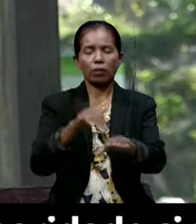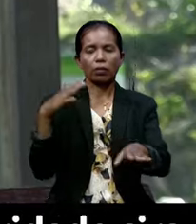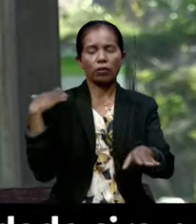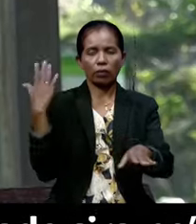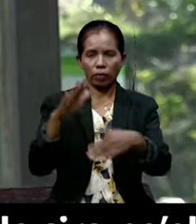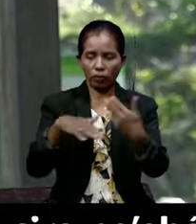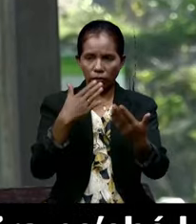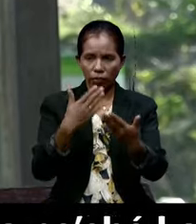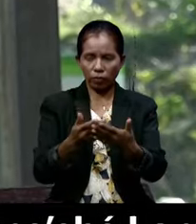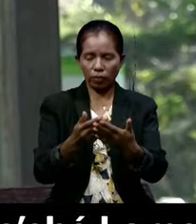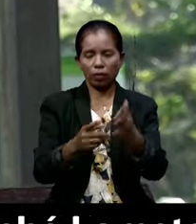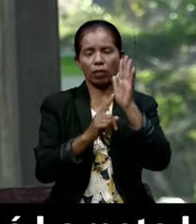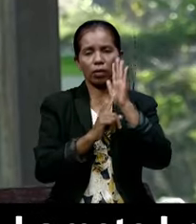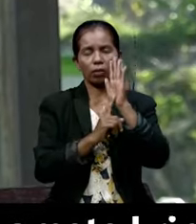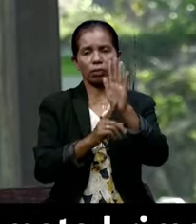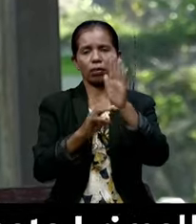começa sai aplicador.